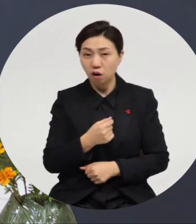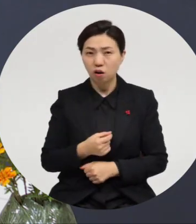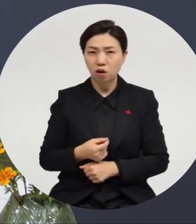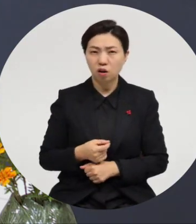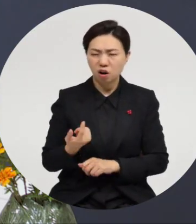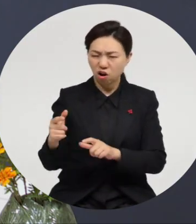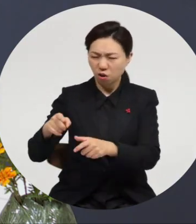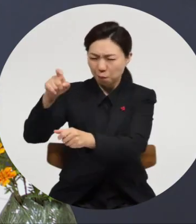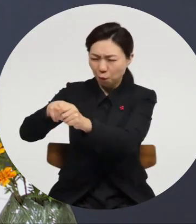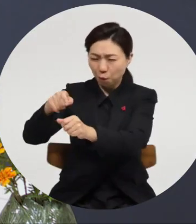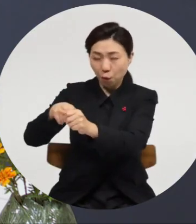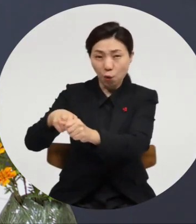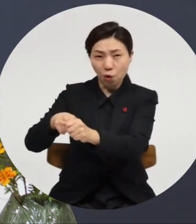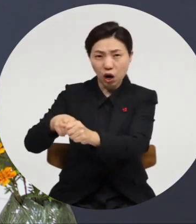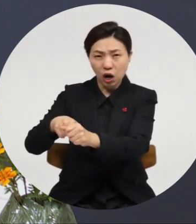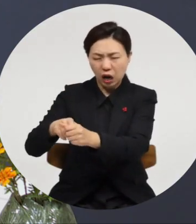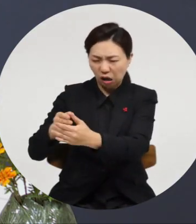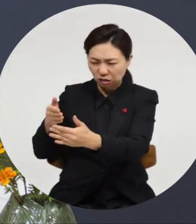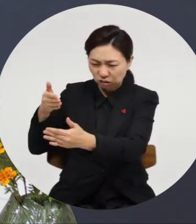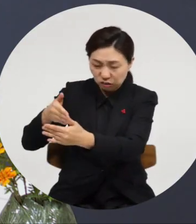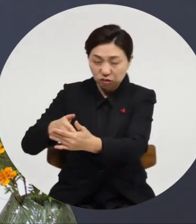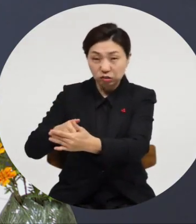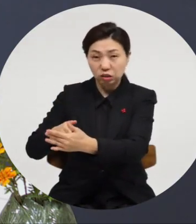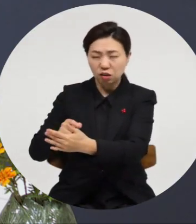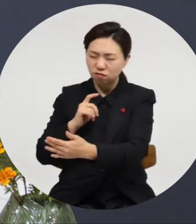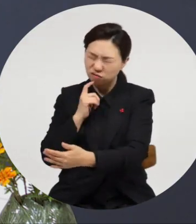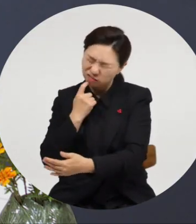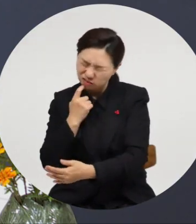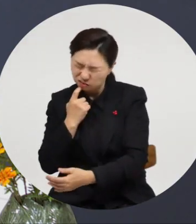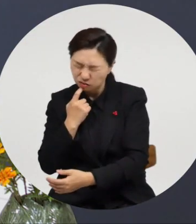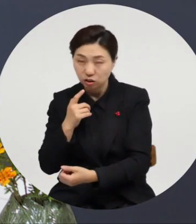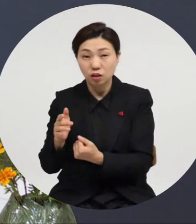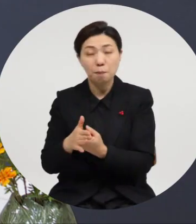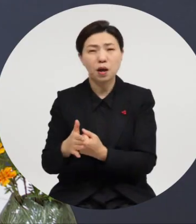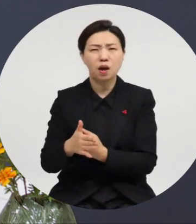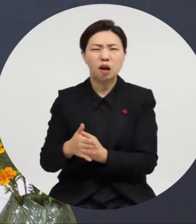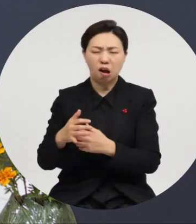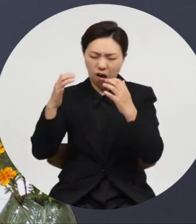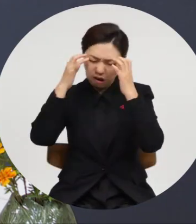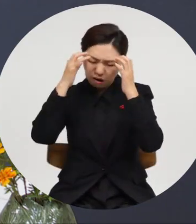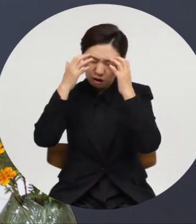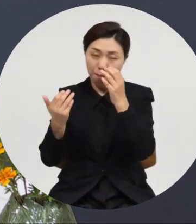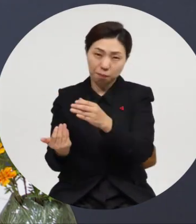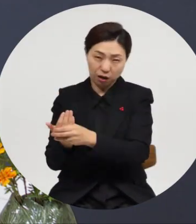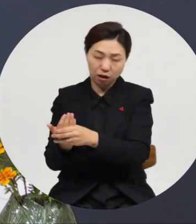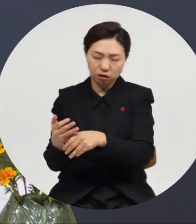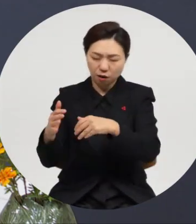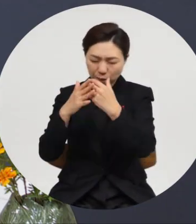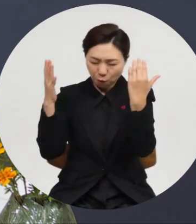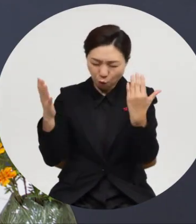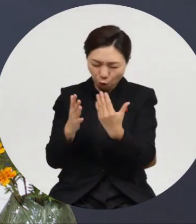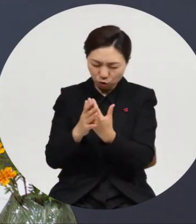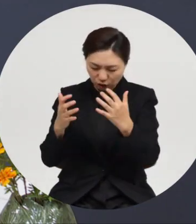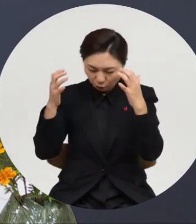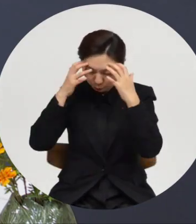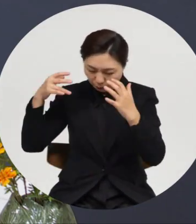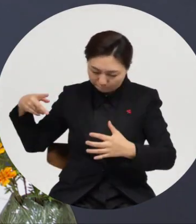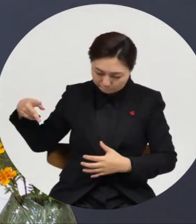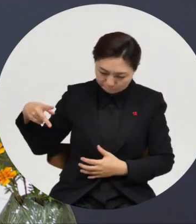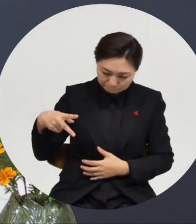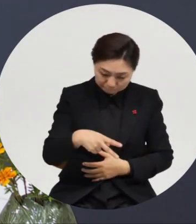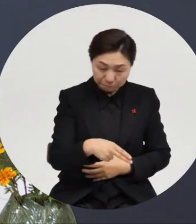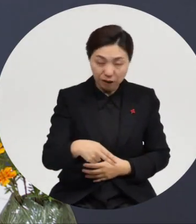해야지, 이런 것 때문에 여러분들은 괴로움이 생긴다. 그래서 그러한 것을 놔버릴